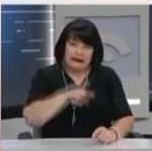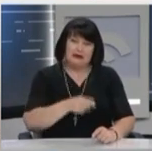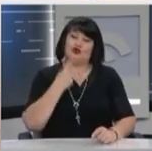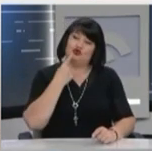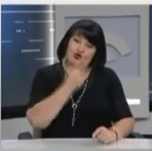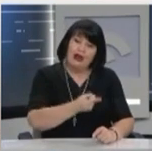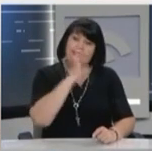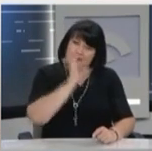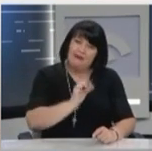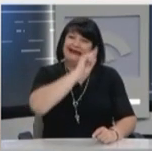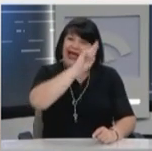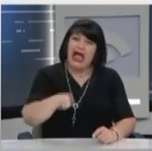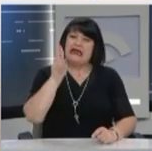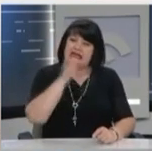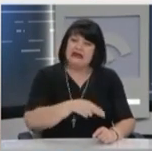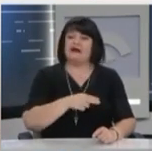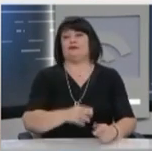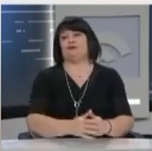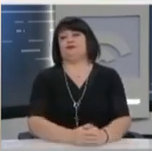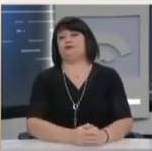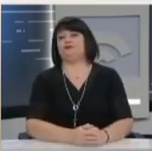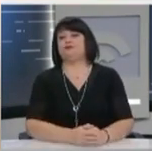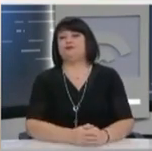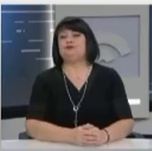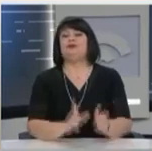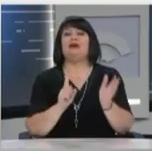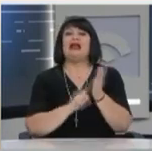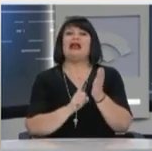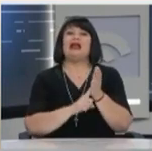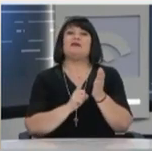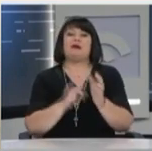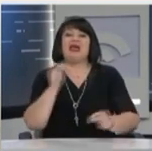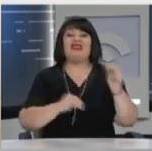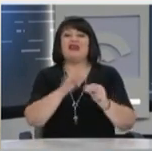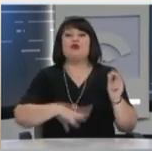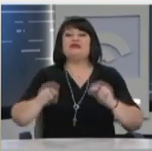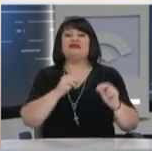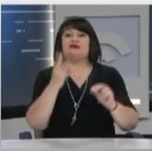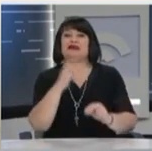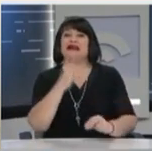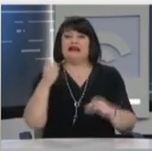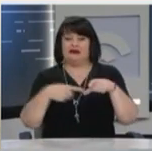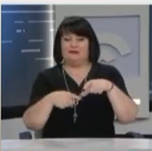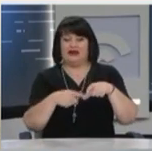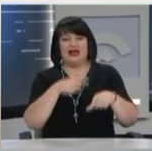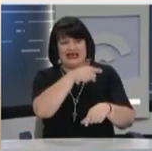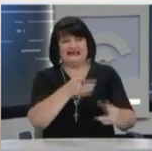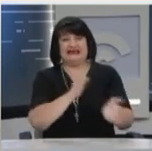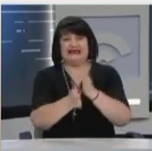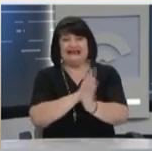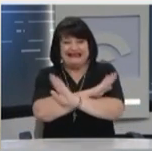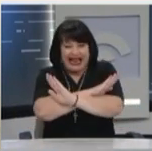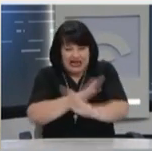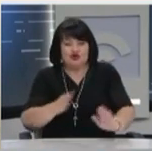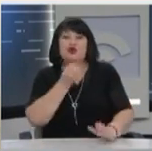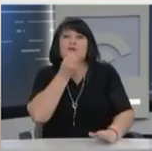άκυρη. Πραγματικά άκυρη. Έπαιρνε τελειώσει 31-12 και το δημοψήφισμα και όλα και δεν τελείωσαν. Κλείστε την προδοτική συμφωνία